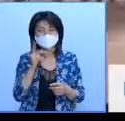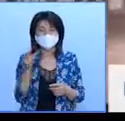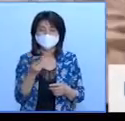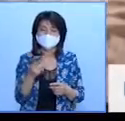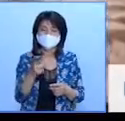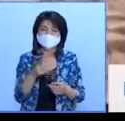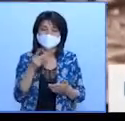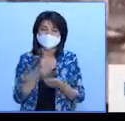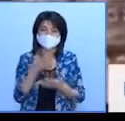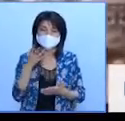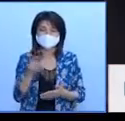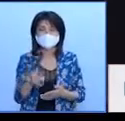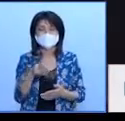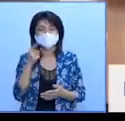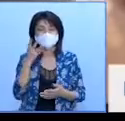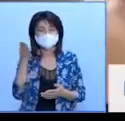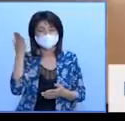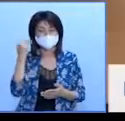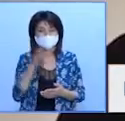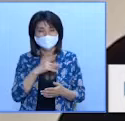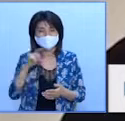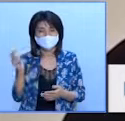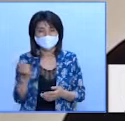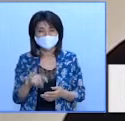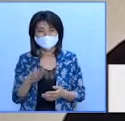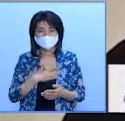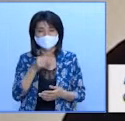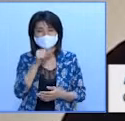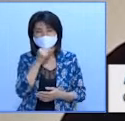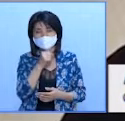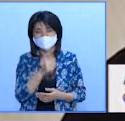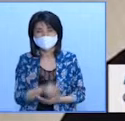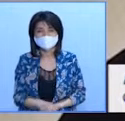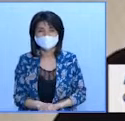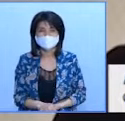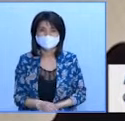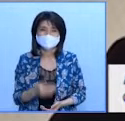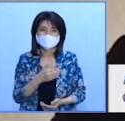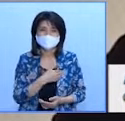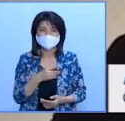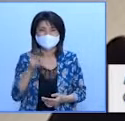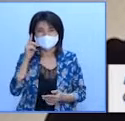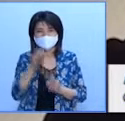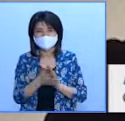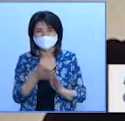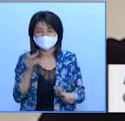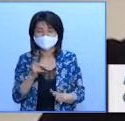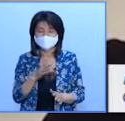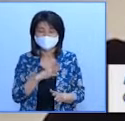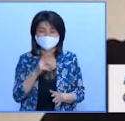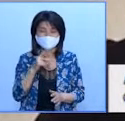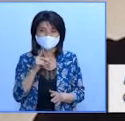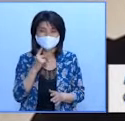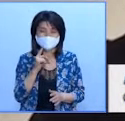то, за что когда-то воевали прадеды. Хотелось бы, чтобы язык был понятен всем, особенно